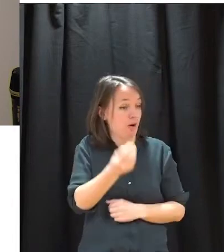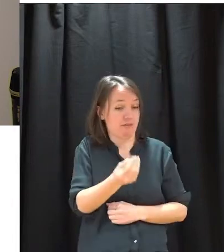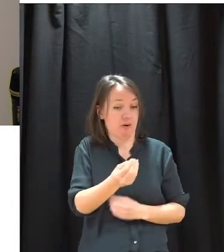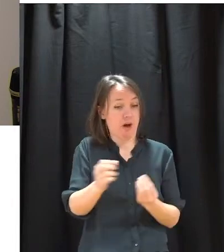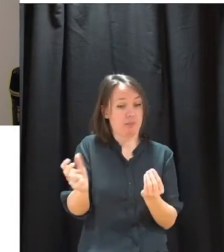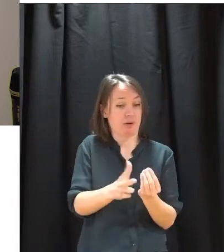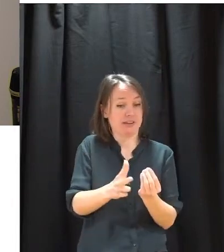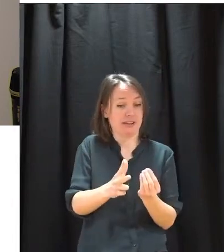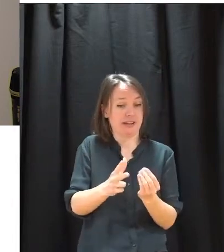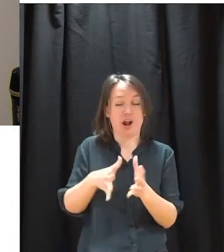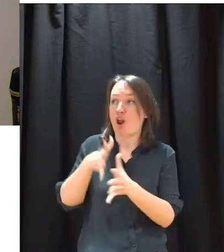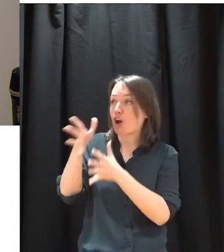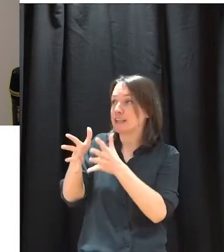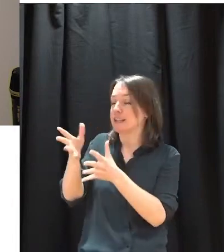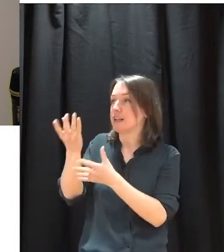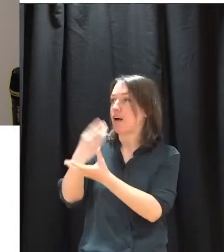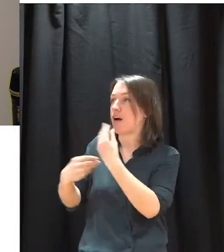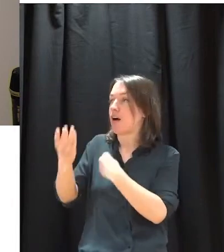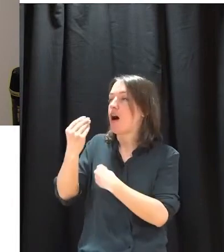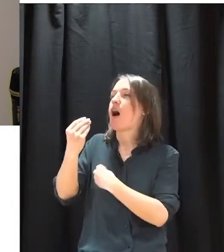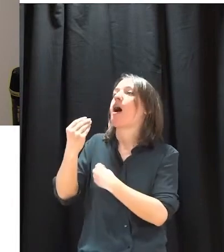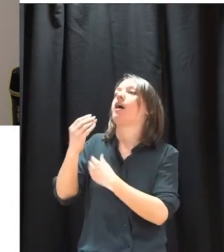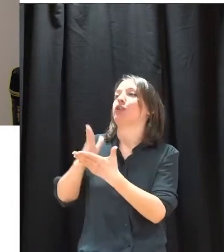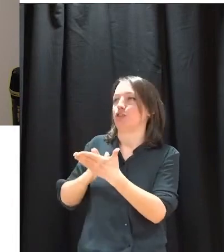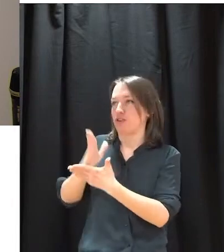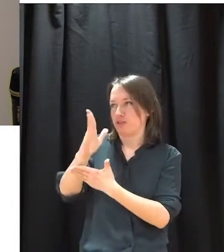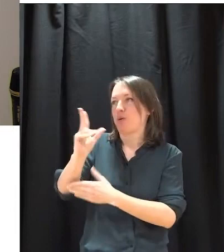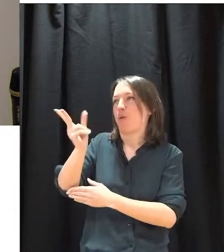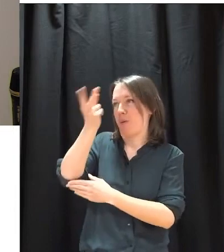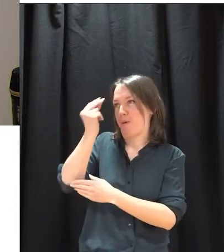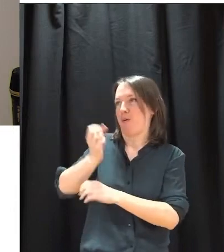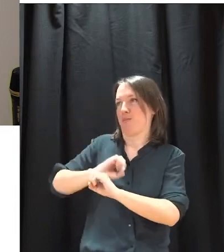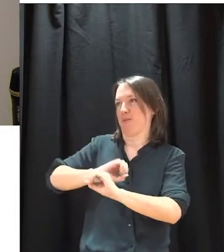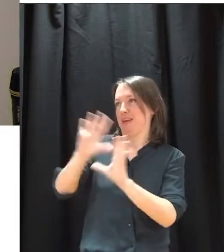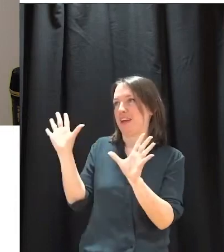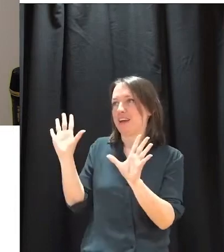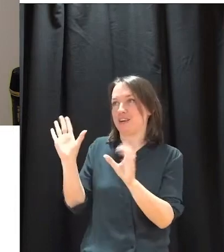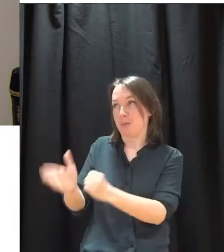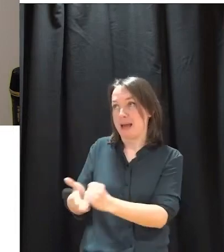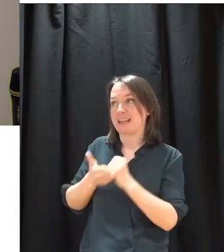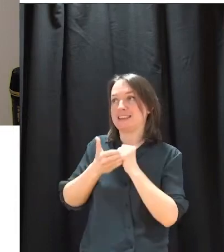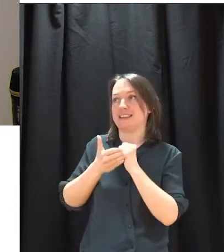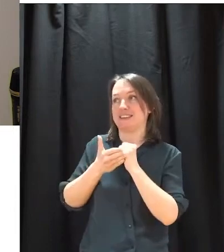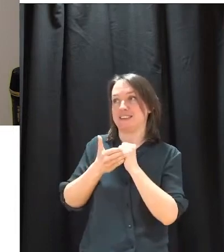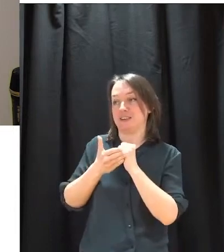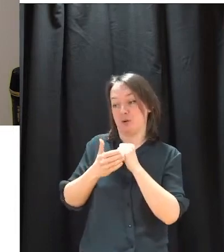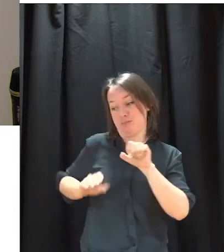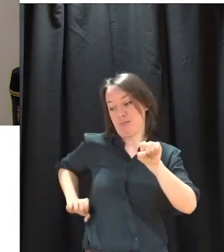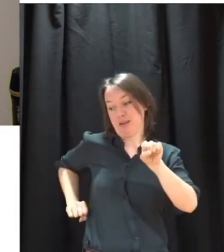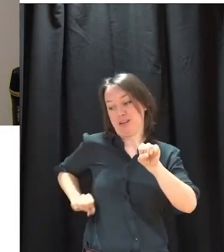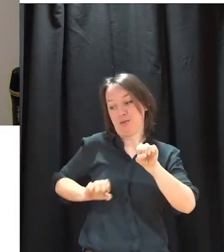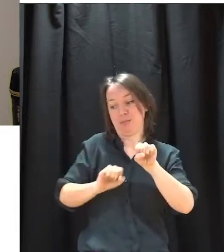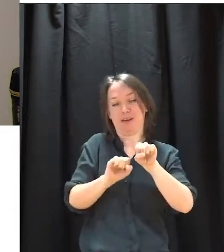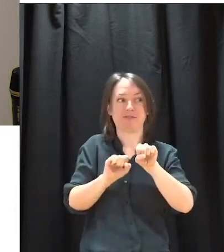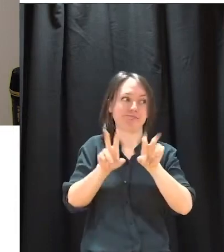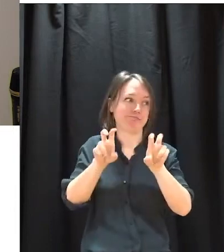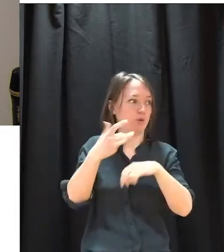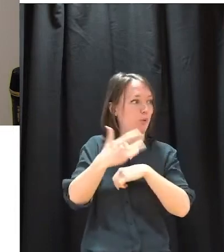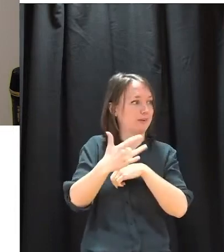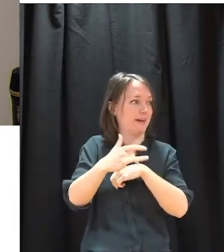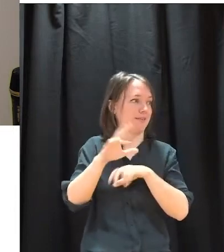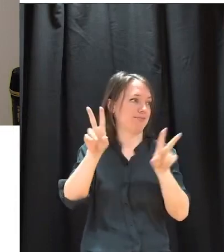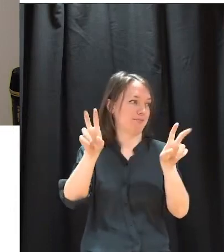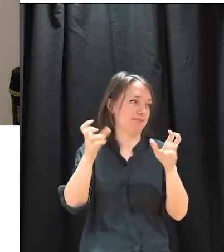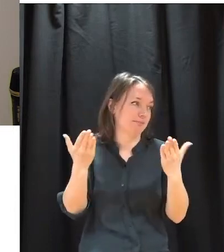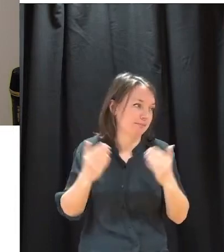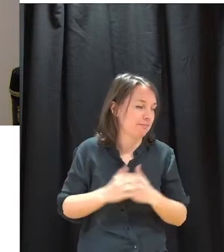départ, apporte du sens et les aide ensuite après à récupérer, si on peut dire, ce retard qu'il y a eu au départ. Alors là,